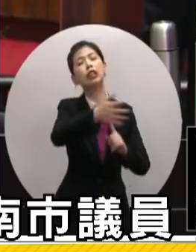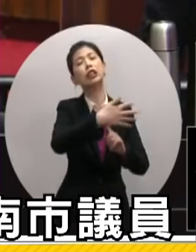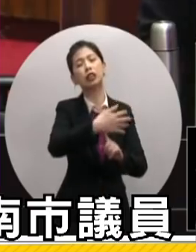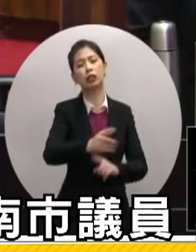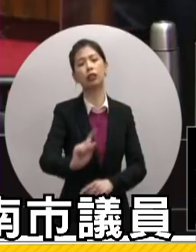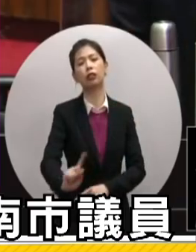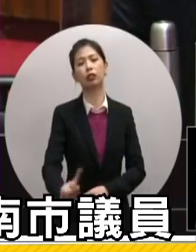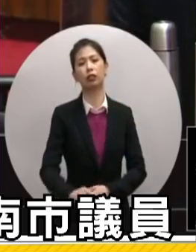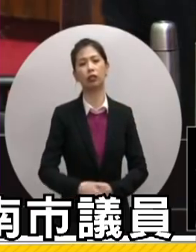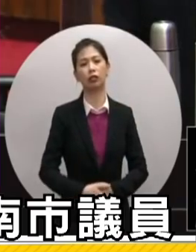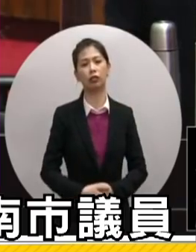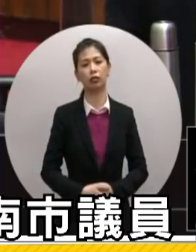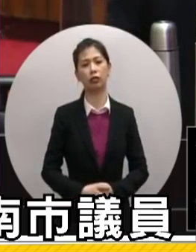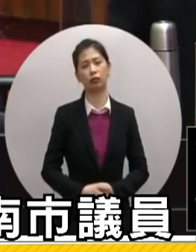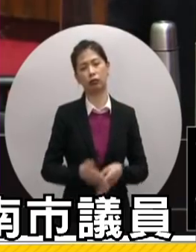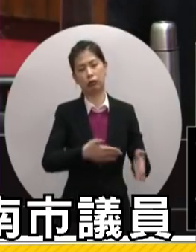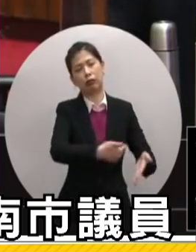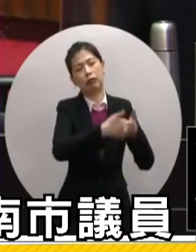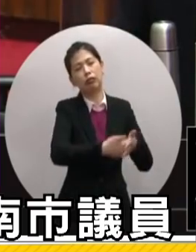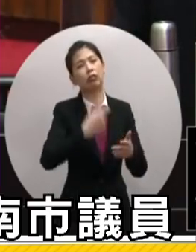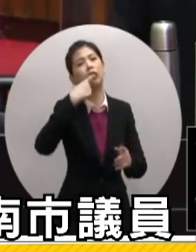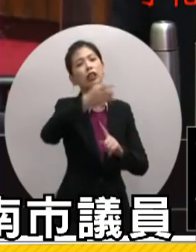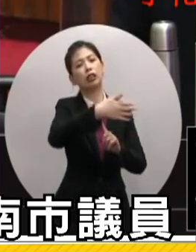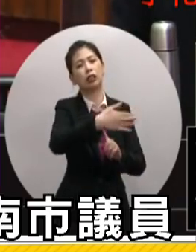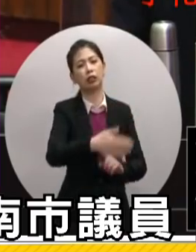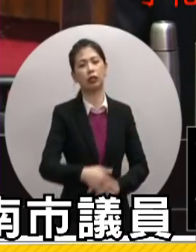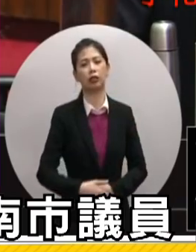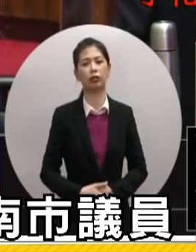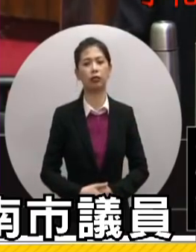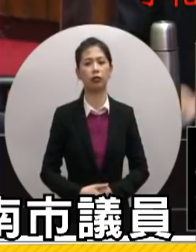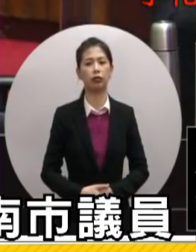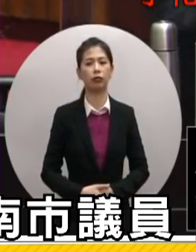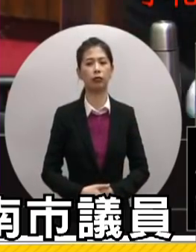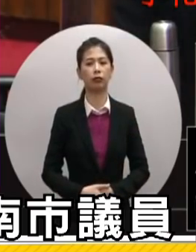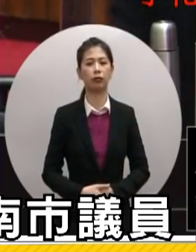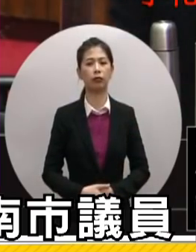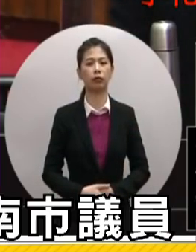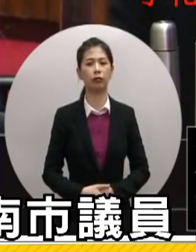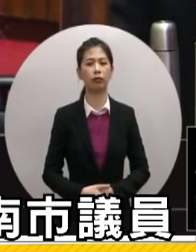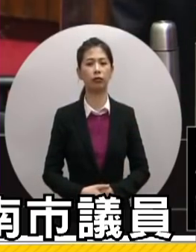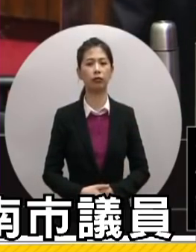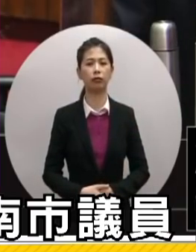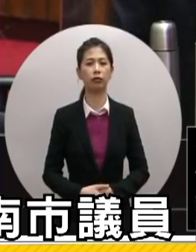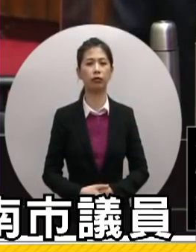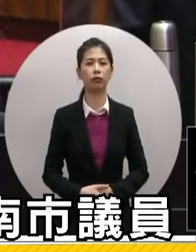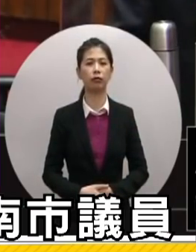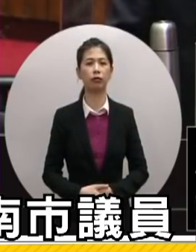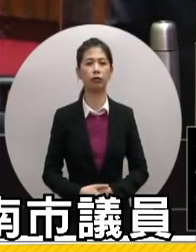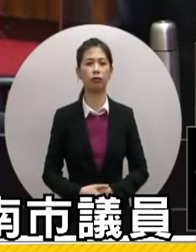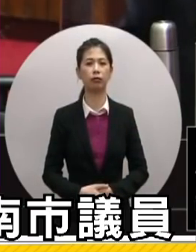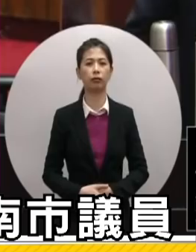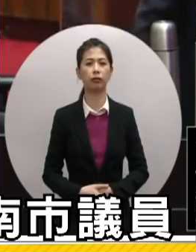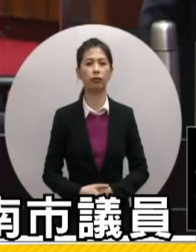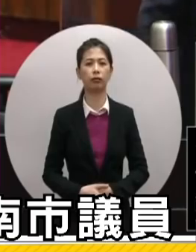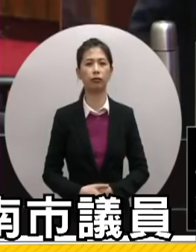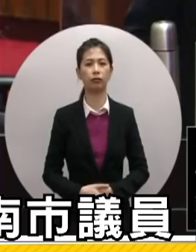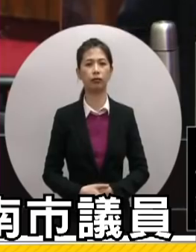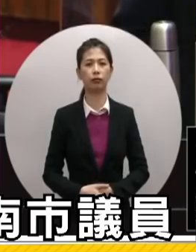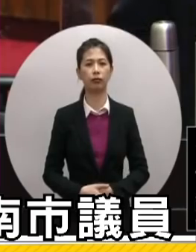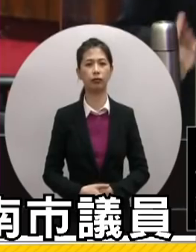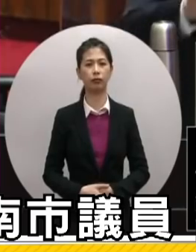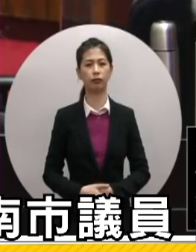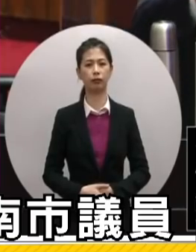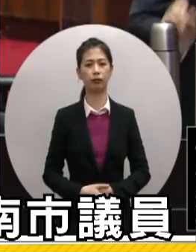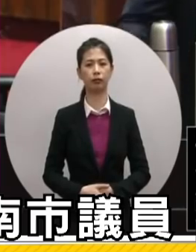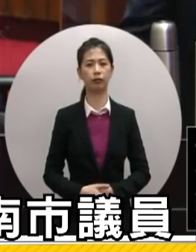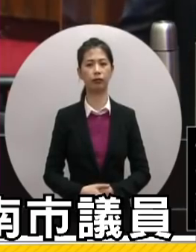到大陆的挑战的时候，如果像今天乌克兰这样面临这么险峻的挑战，你应该要怎么去